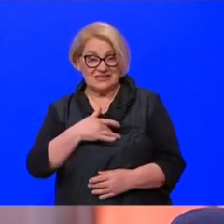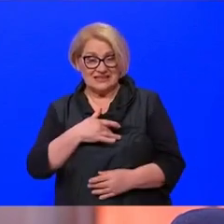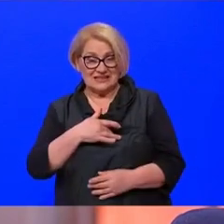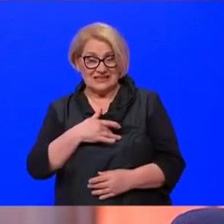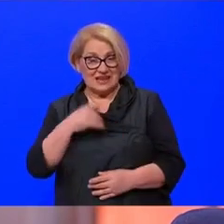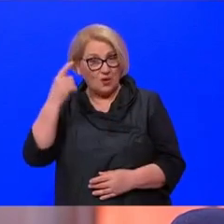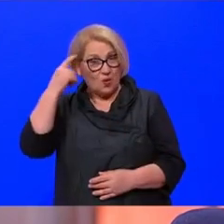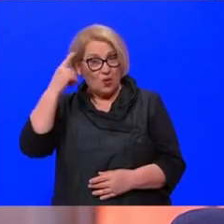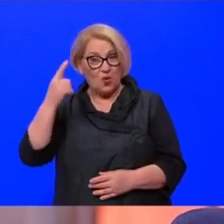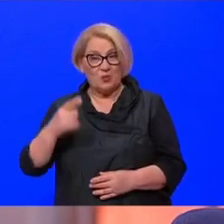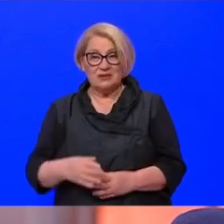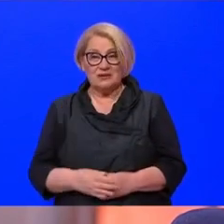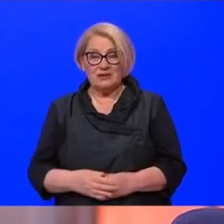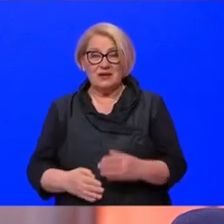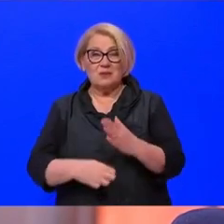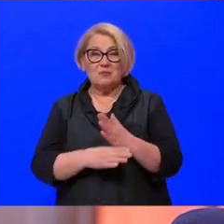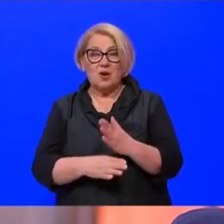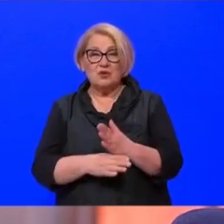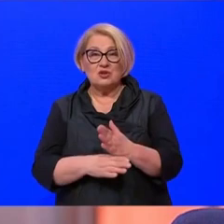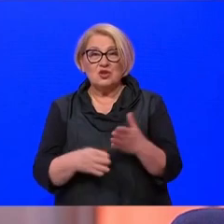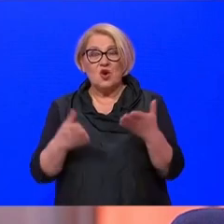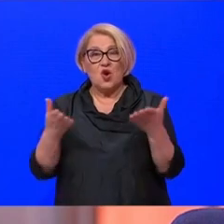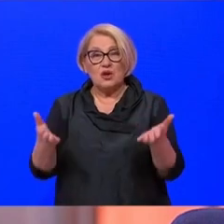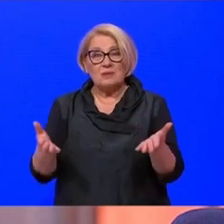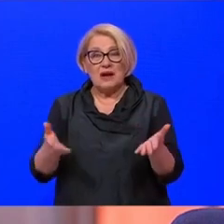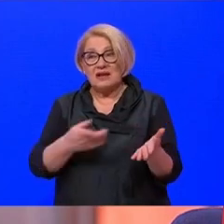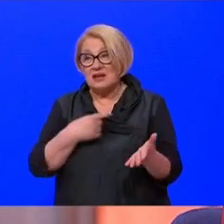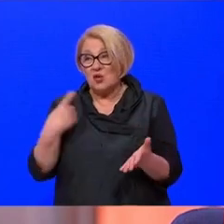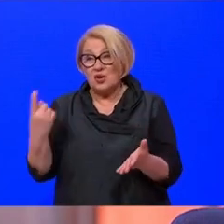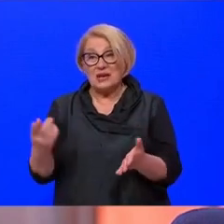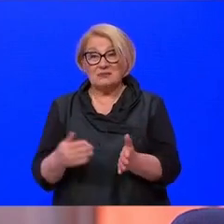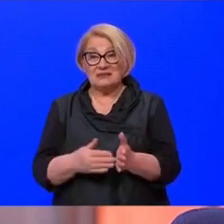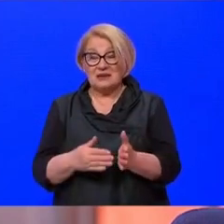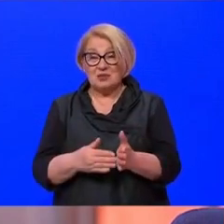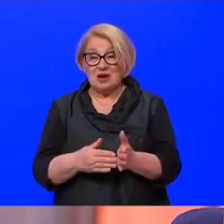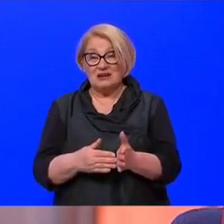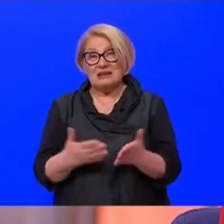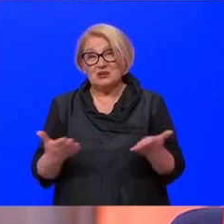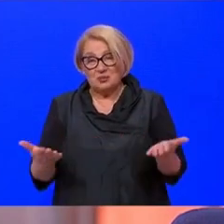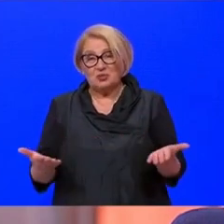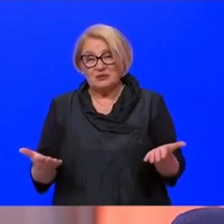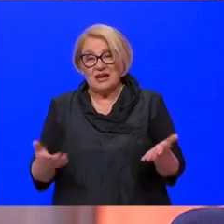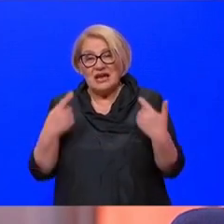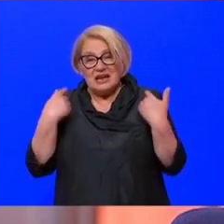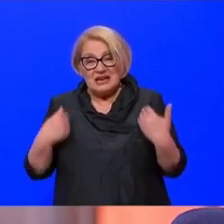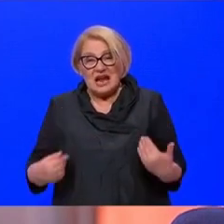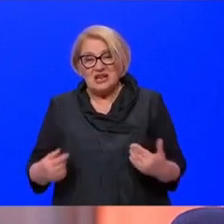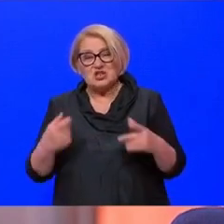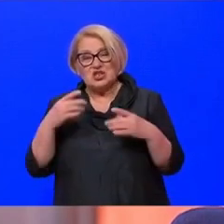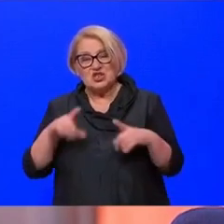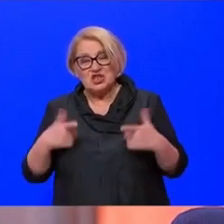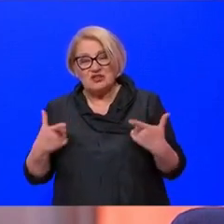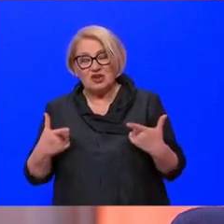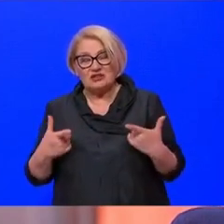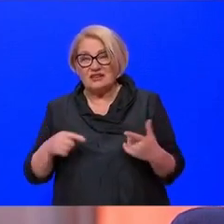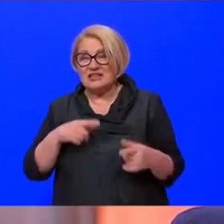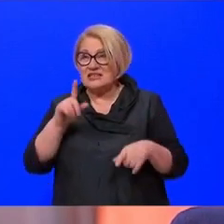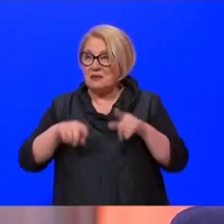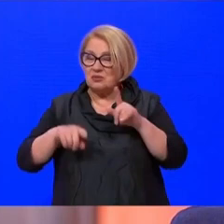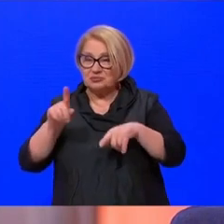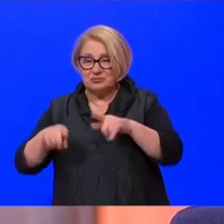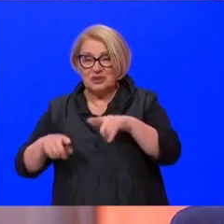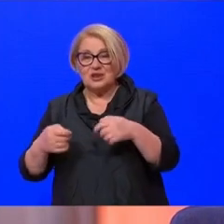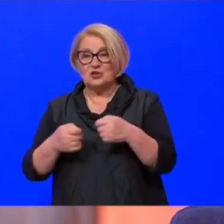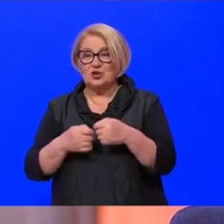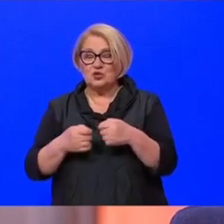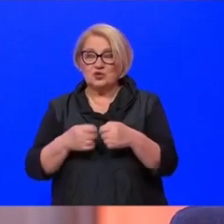um, pomoći onima koji nas trebaju, ali da nam to bude stil življenja, ne samo periodično. Naravno, tu je i društvo koje